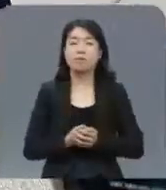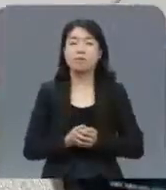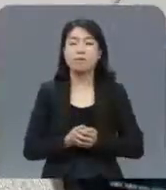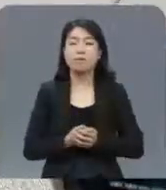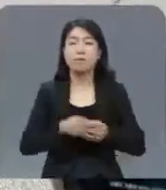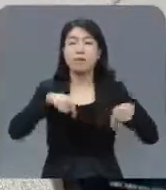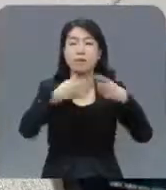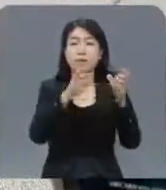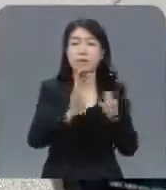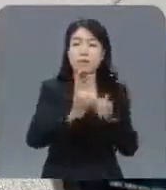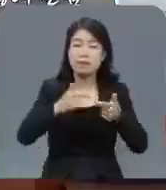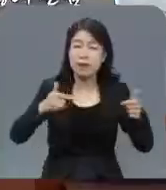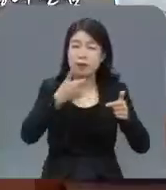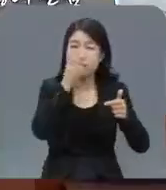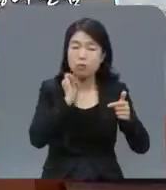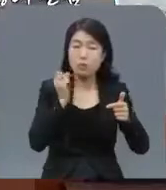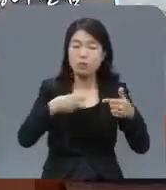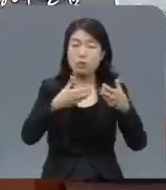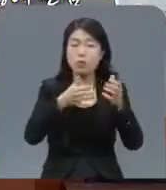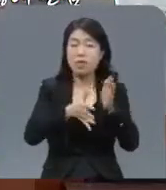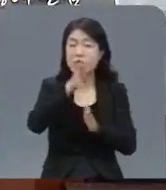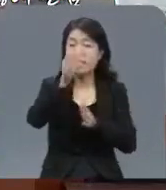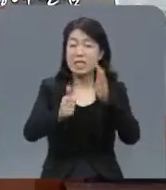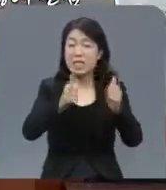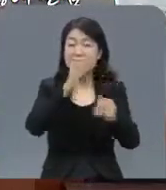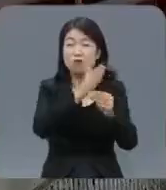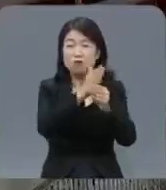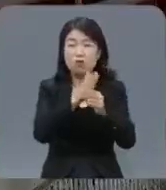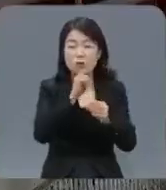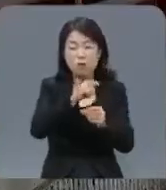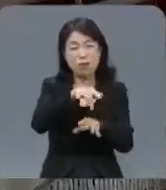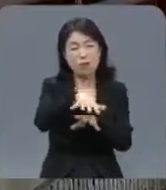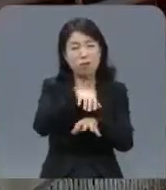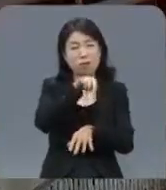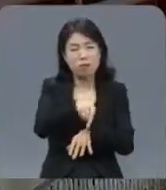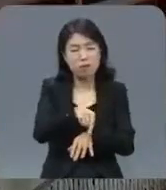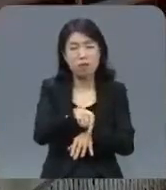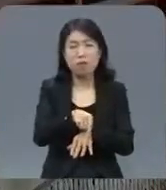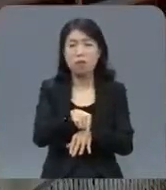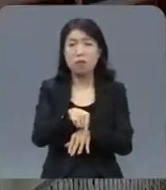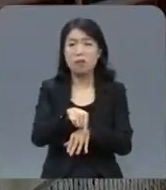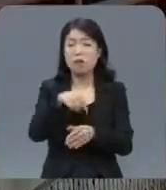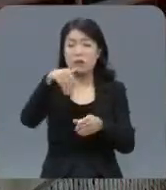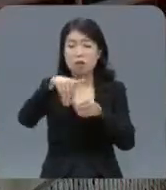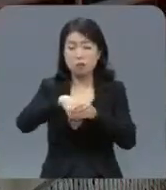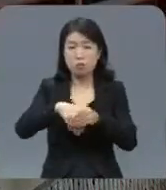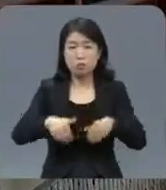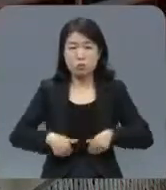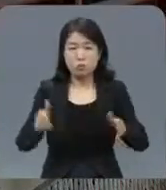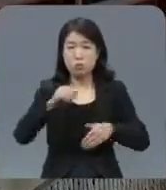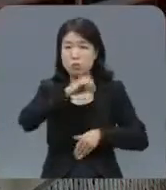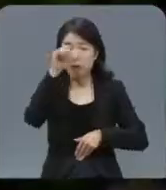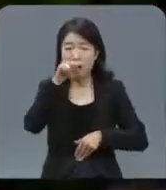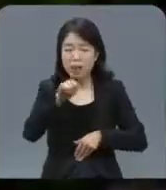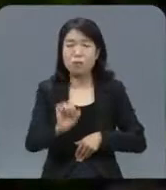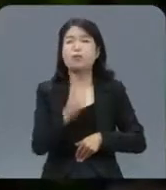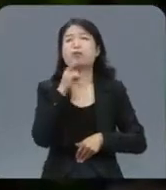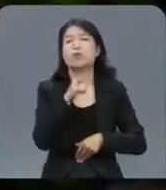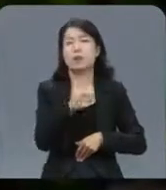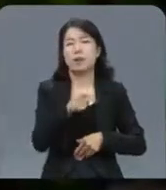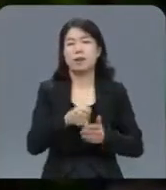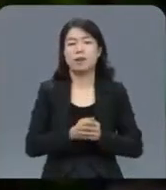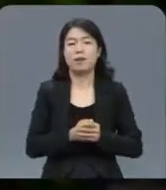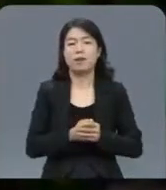정당 다양성이 부족과 단체장 중심의 선거 구도도 무투표 당선 부작용을 키우는 원인으로 지적된 이다 주민들의